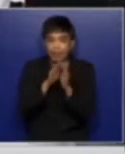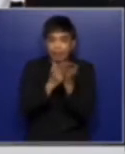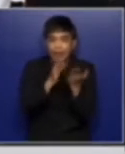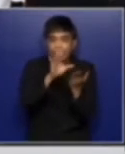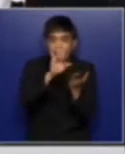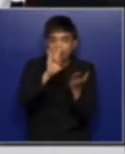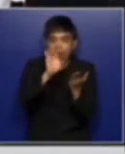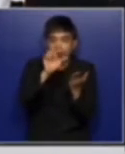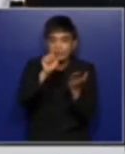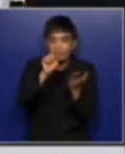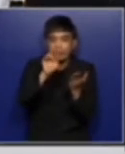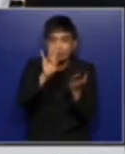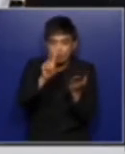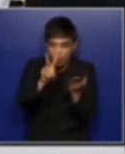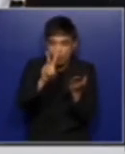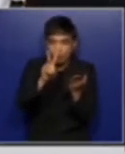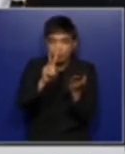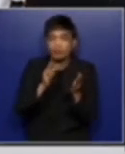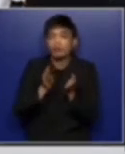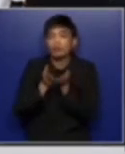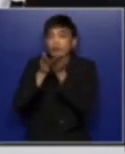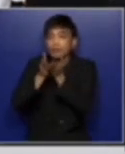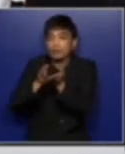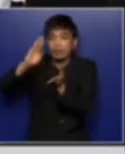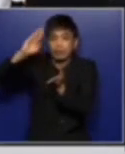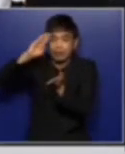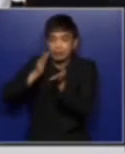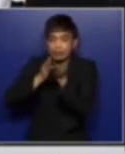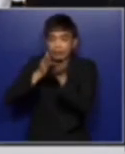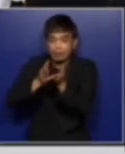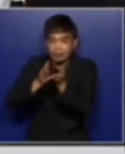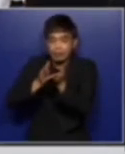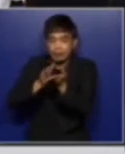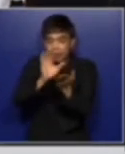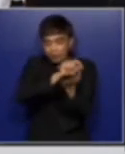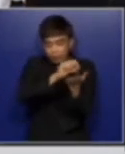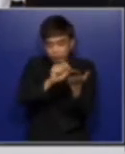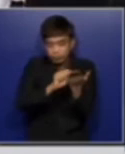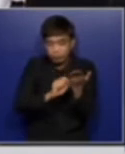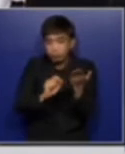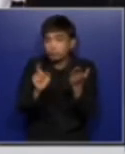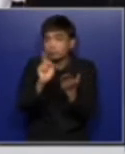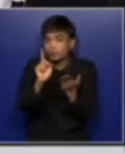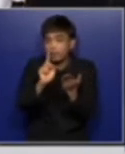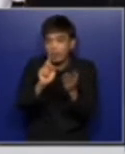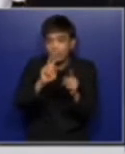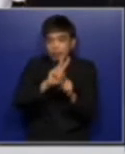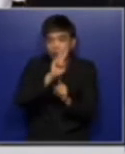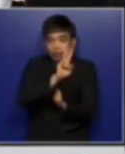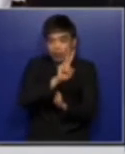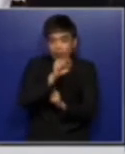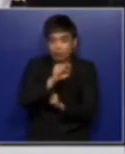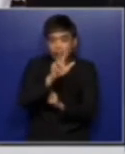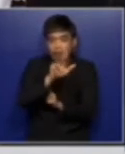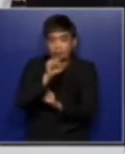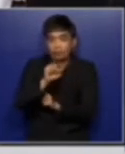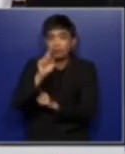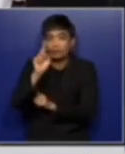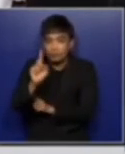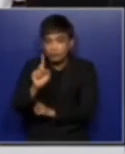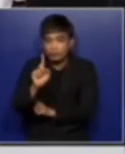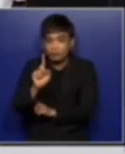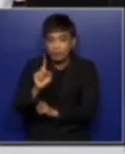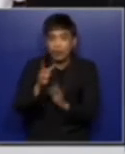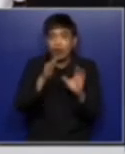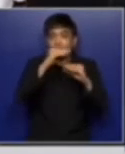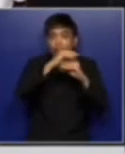722ครับกองทัพเรือครับเขียนไว้อย่างนี้ครับว่าข้อ 2.3.1 โครงการที่ผูกพันตามสัญญ